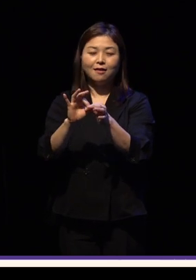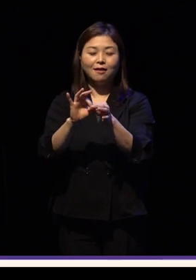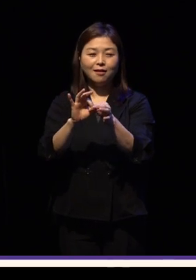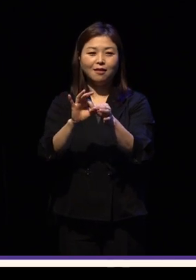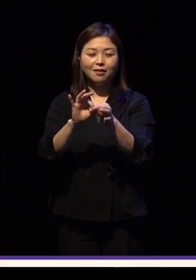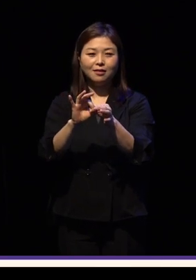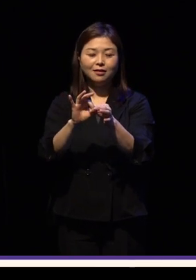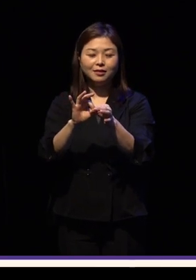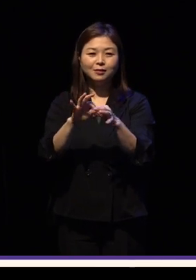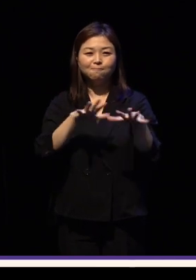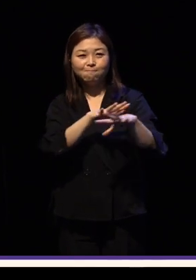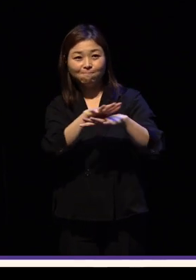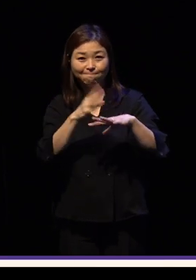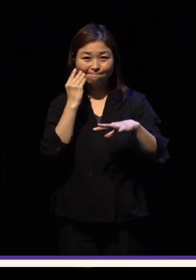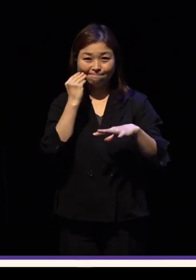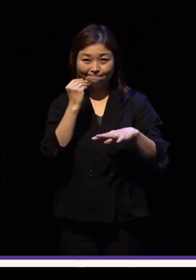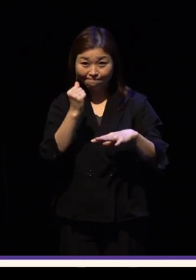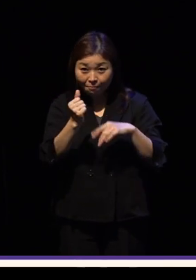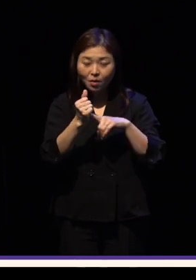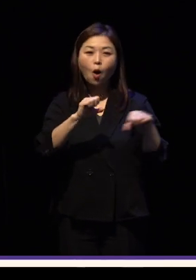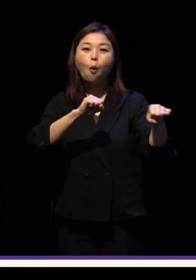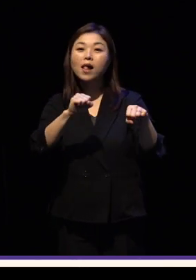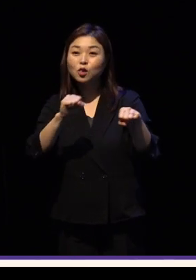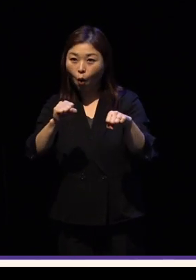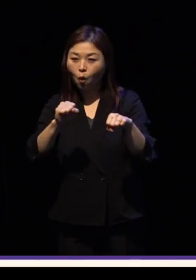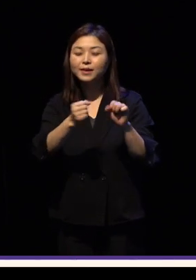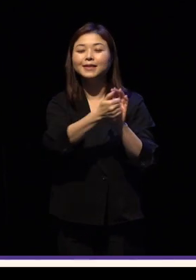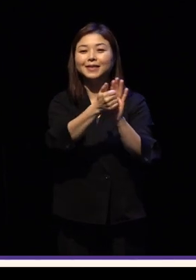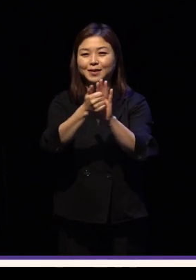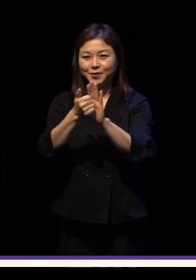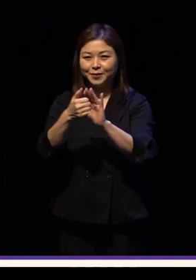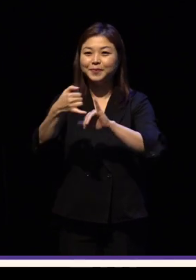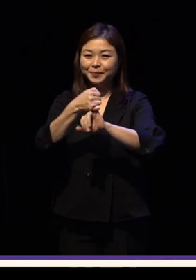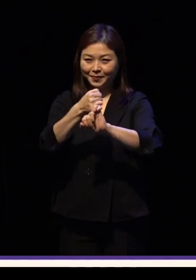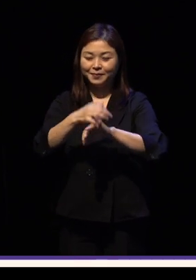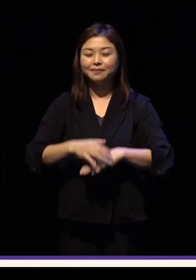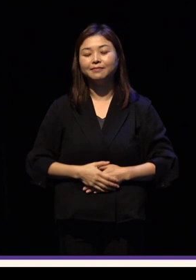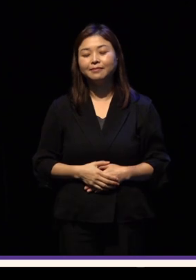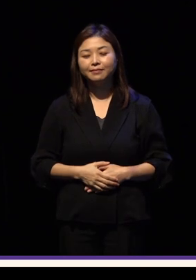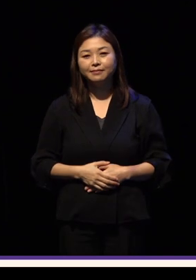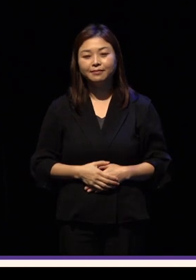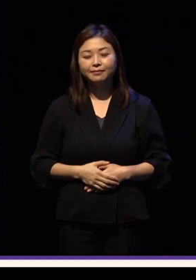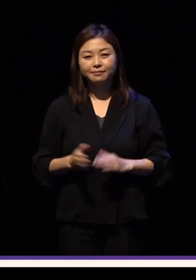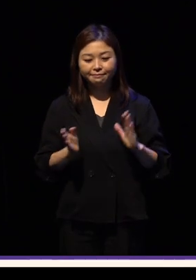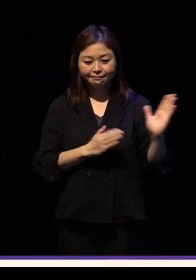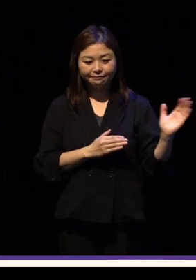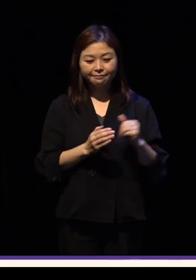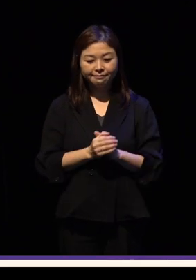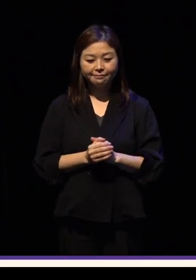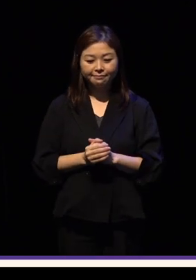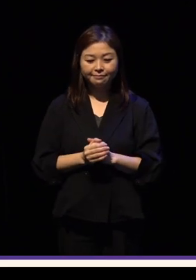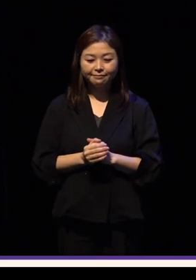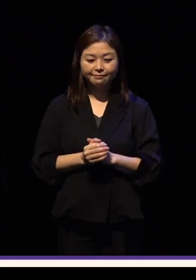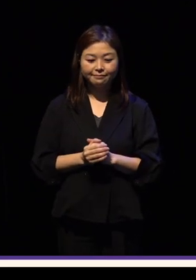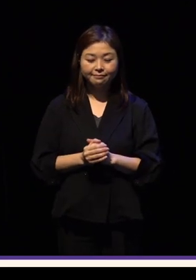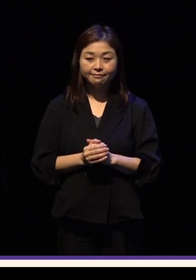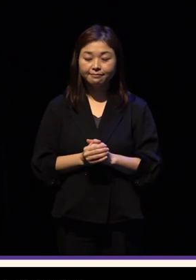나아갈 수 있는 활동이 포함될 수 있도록 하겠습니다. 이제 그